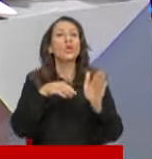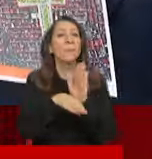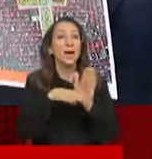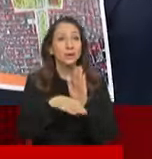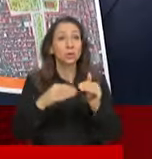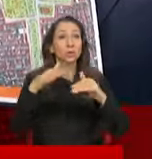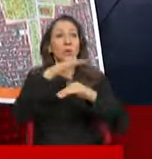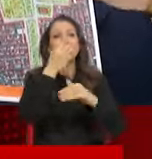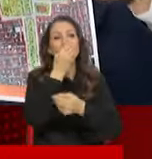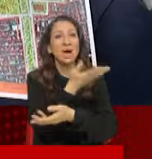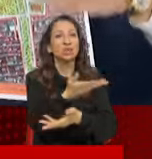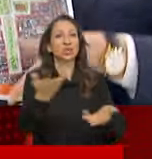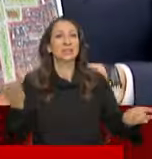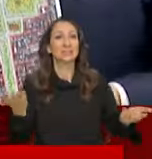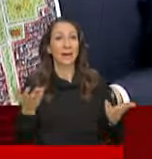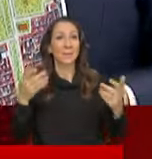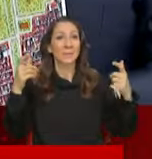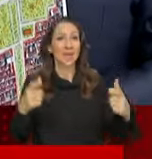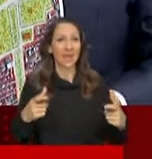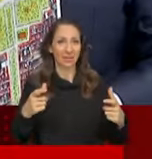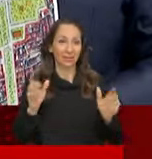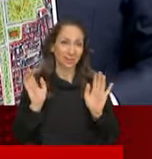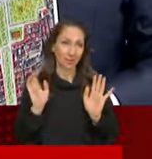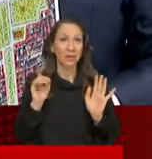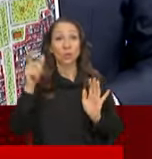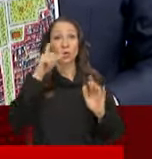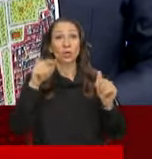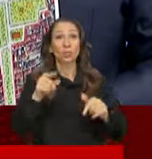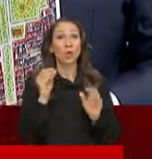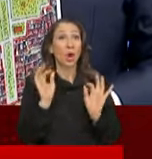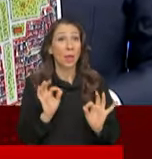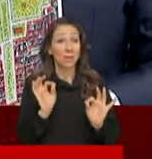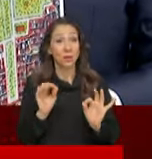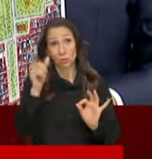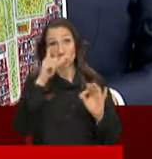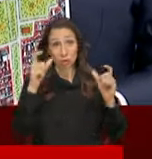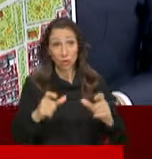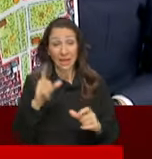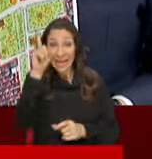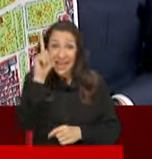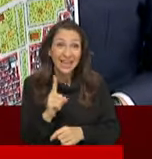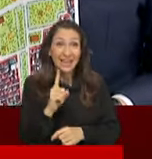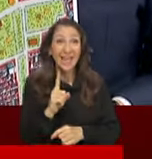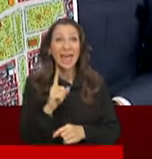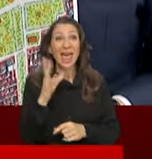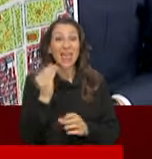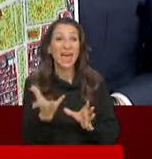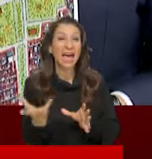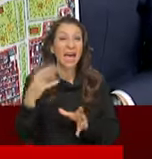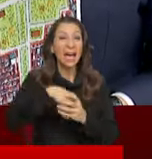üstü komple millet bahçesi Mahalle Meydanı Türkiye'de bakın Türkiye'de bu çok önemli şey Türkiye'de ilk en